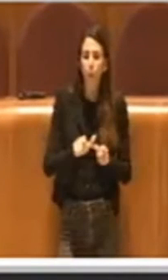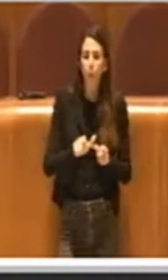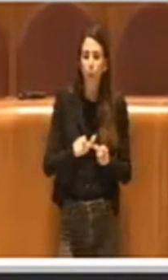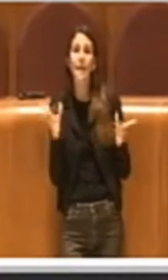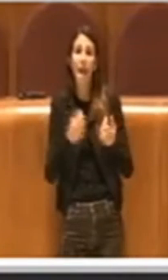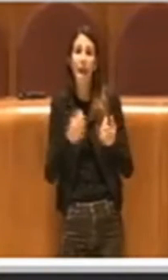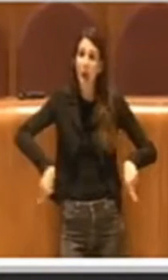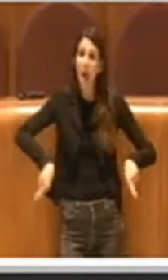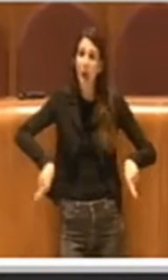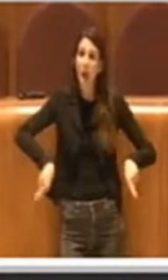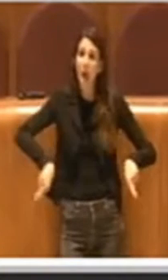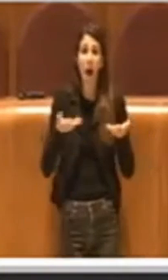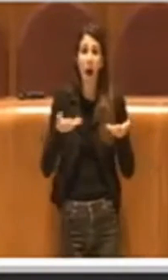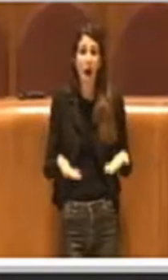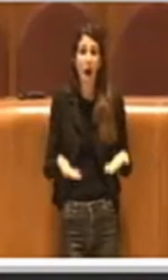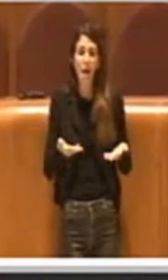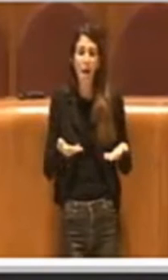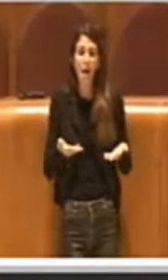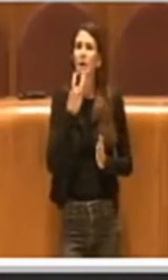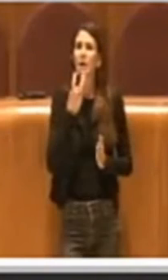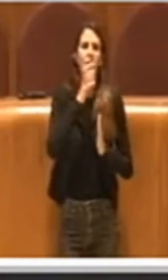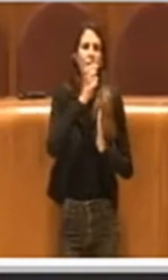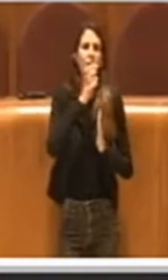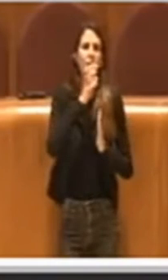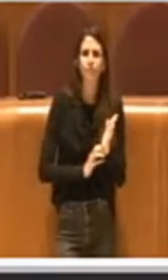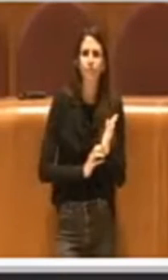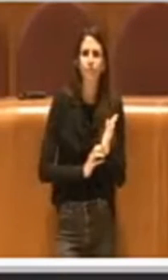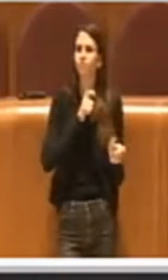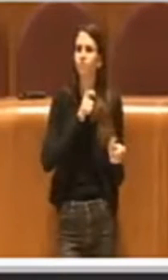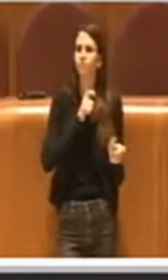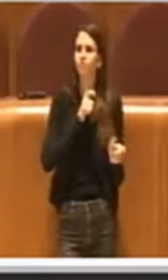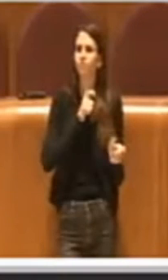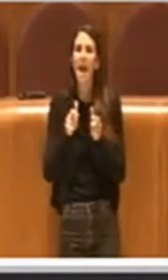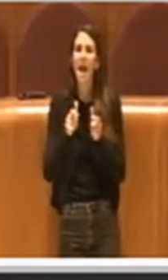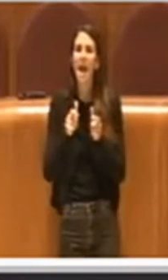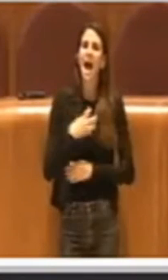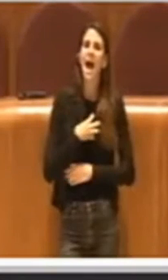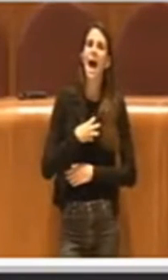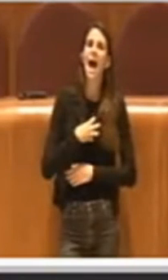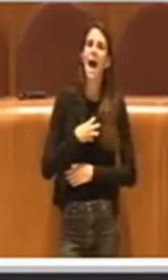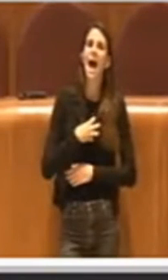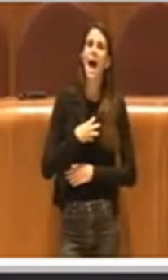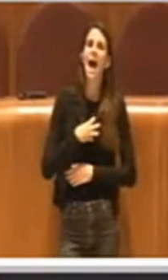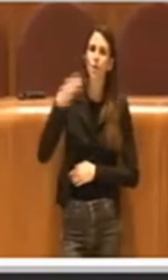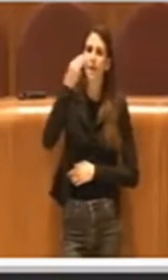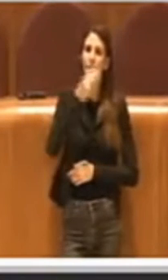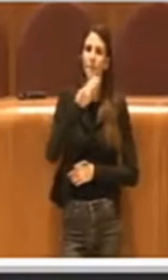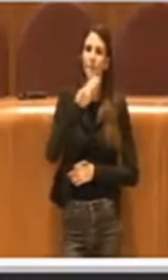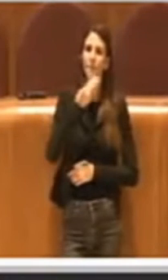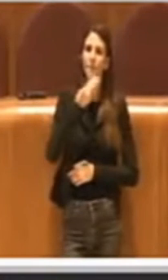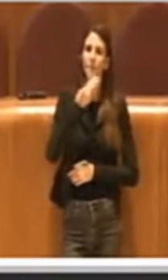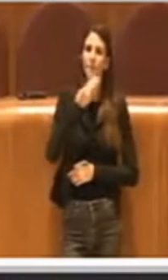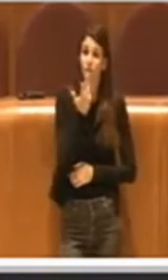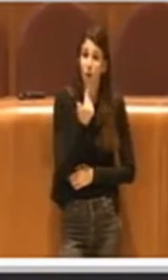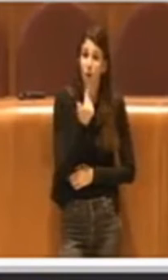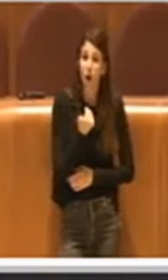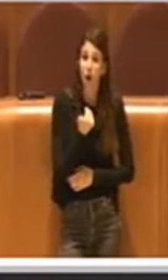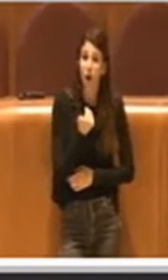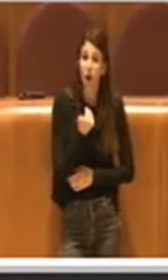aula o con una relazione, in qualunque modo gli assessori ritengano opportuno, vogliono